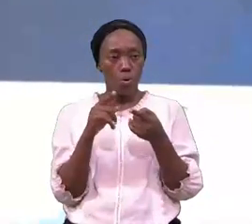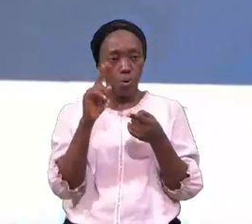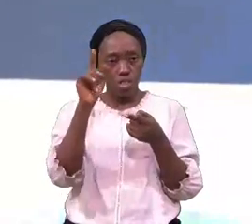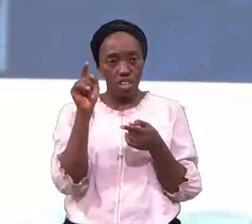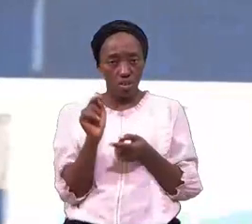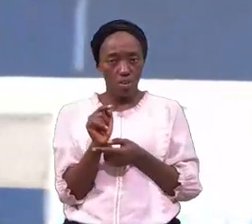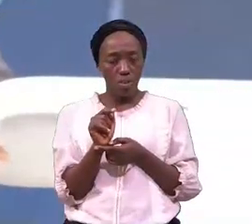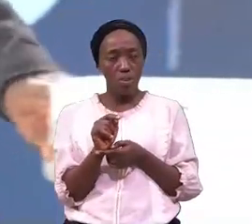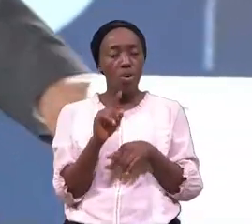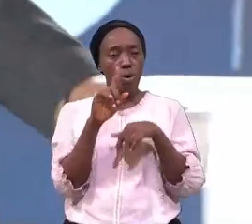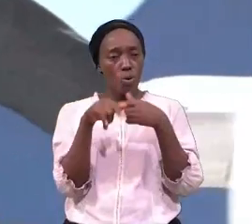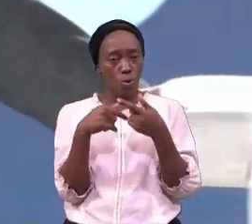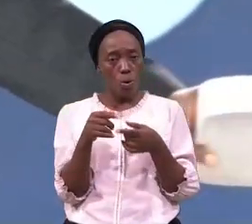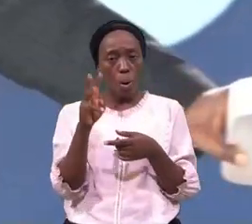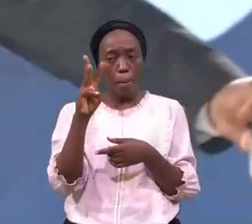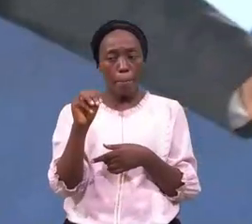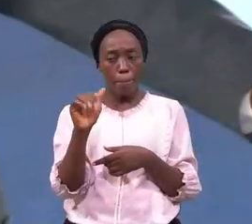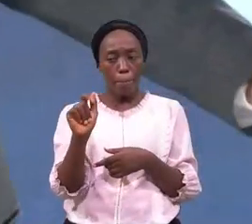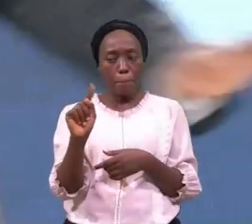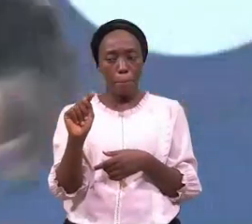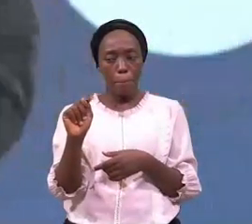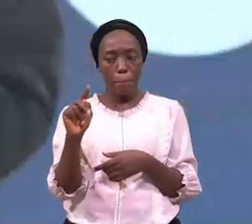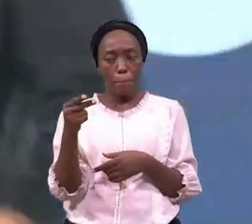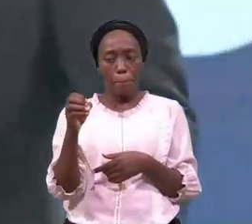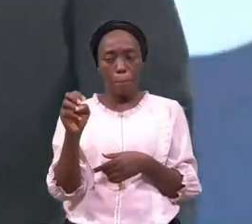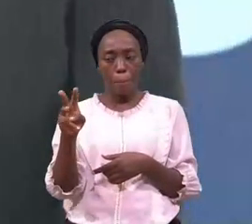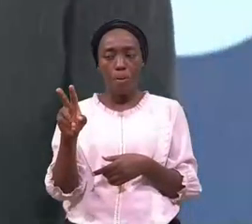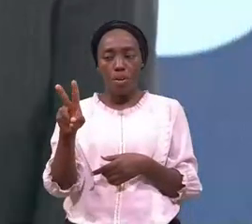Parce que vous soumettez à mon autorité, allez donc.